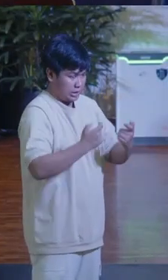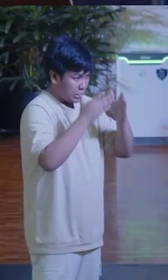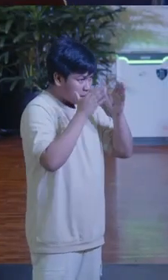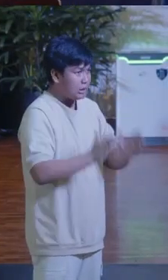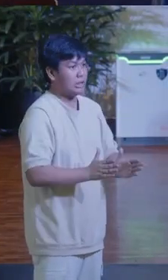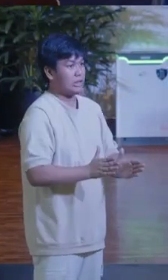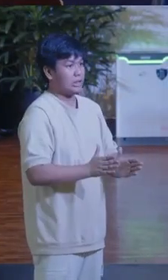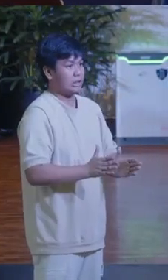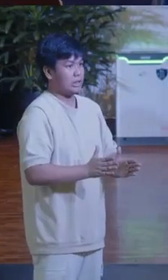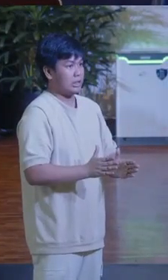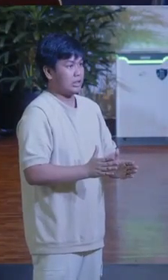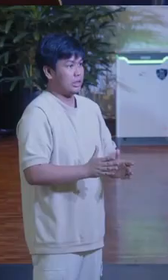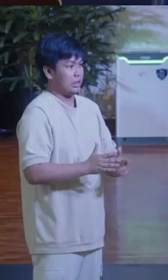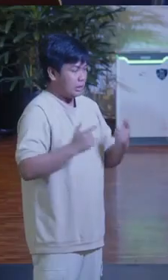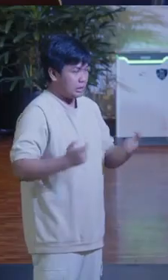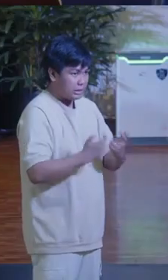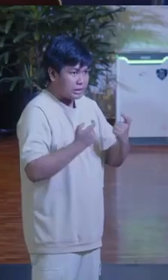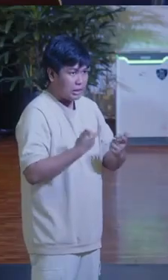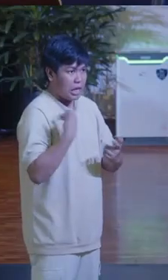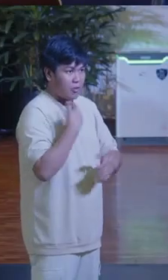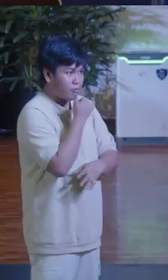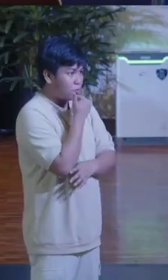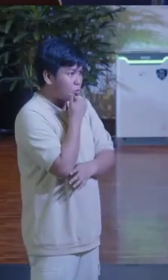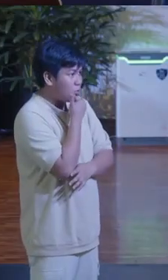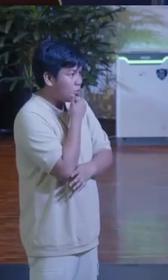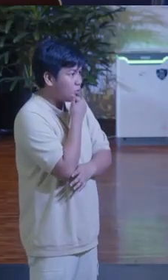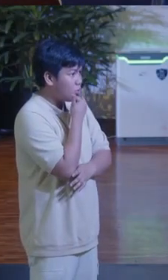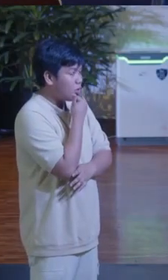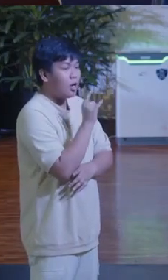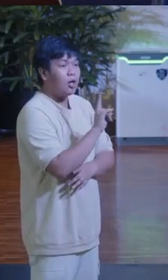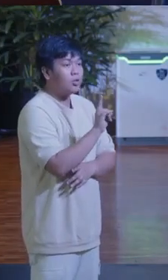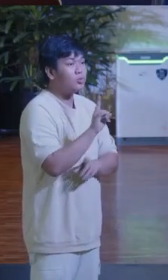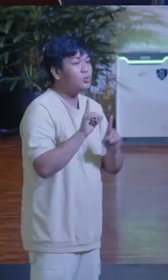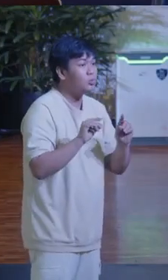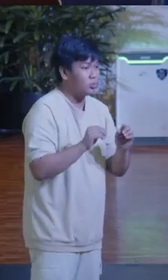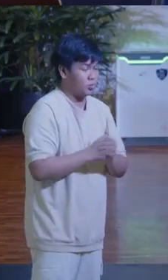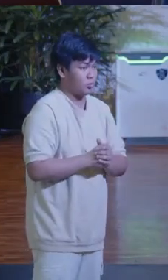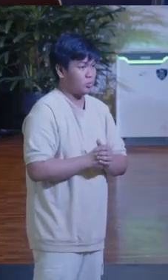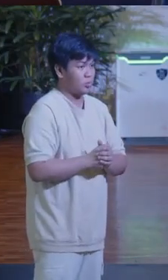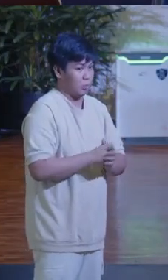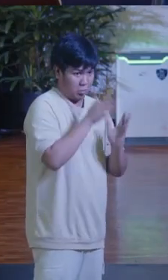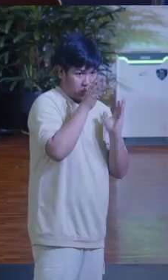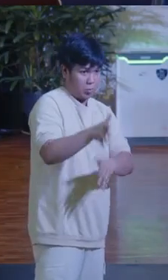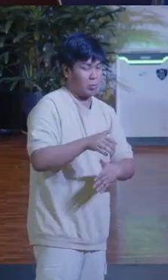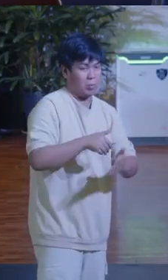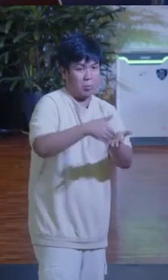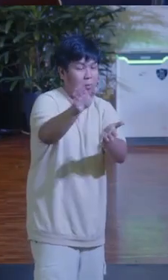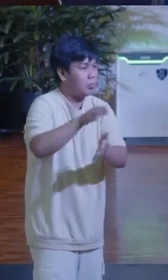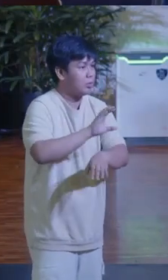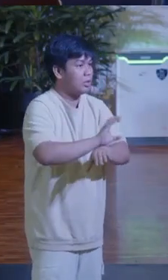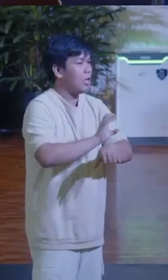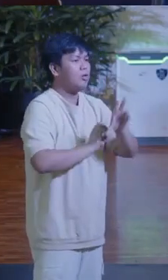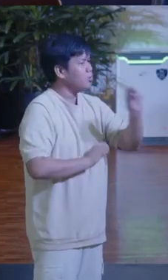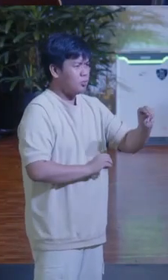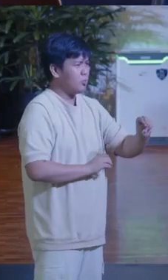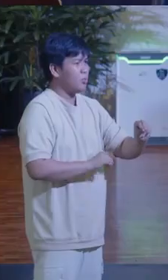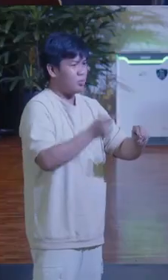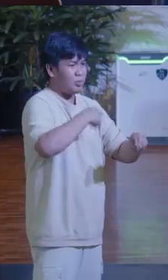Yan po ay katunayan ng ating pagmamahal sa kanila. Kasi kung hindi natin sila mahal,